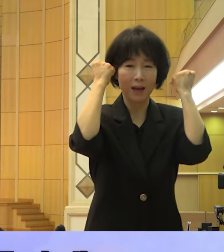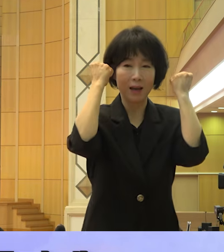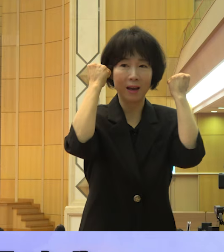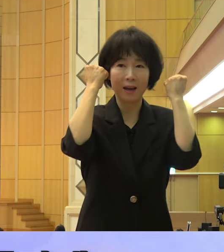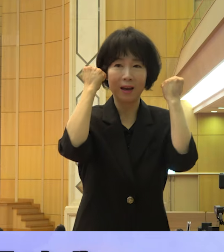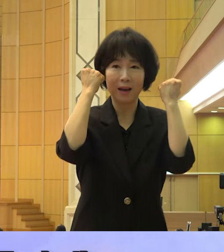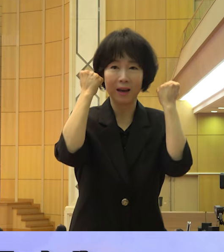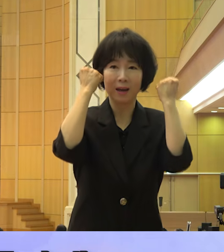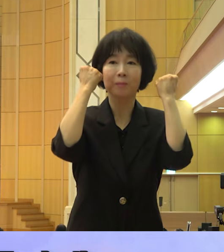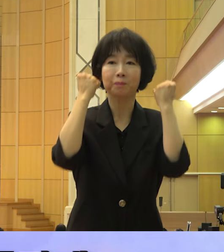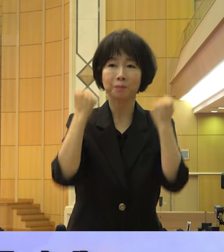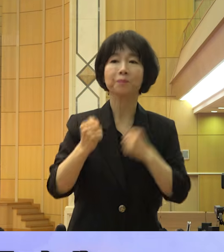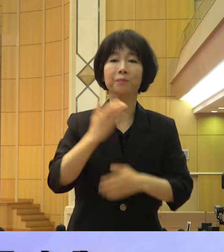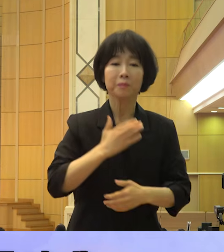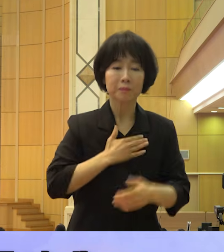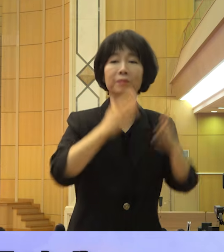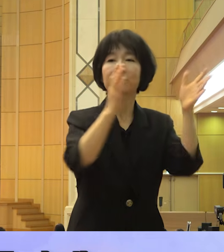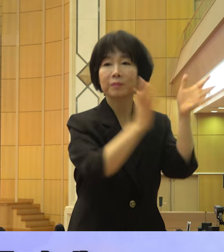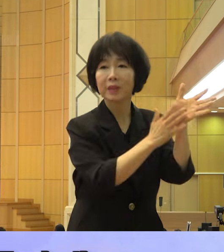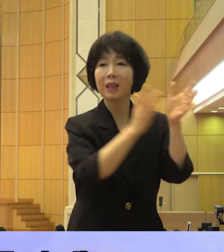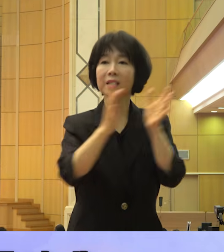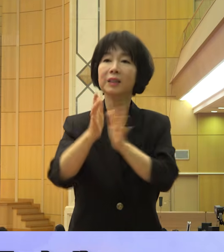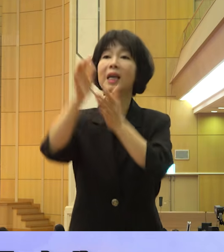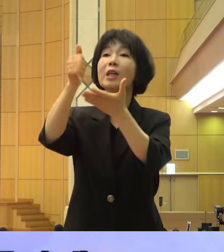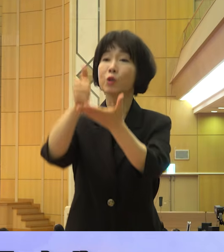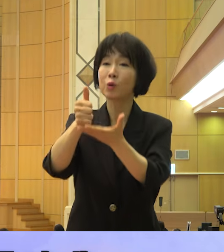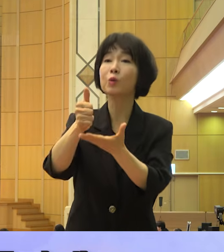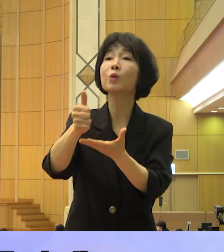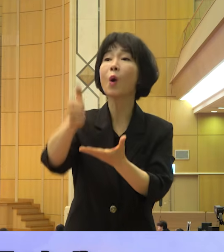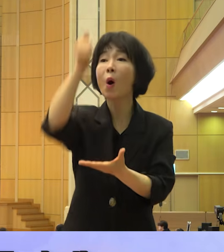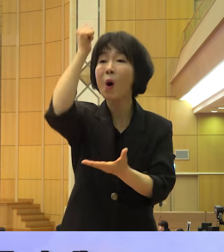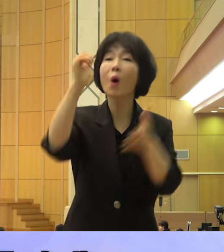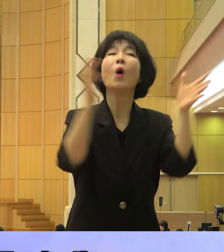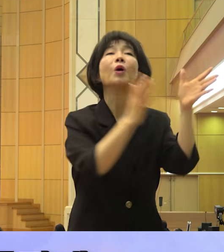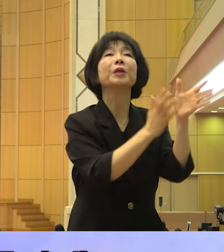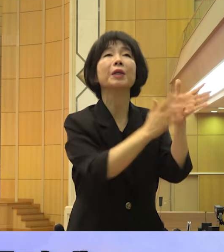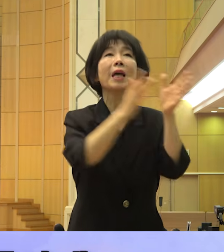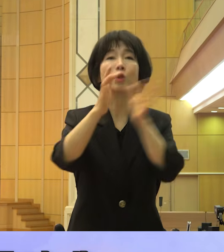살아계시네. 난 예수로,